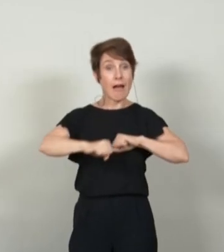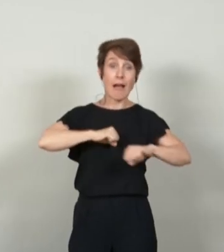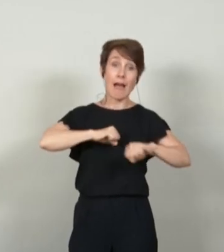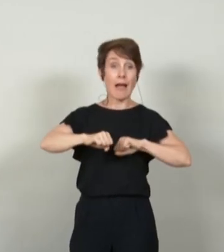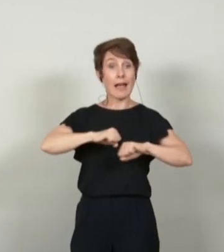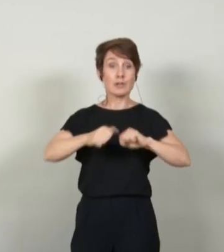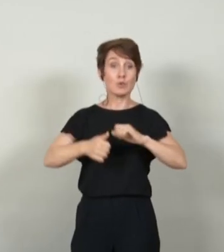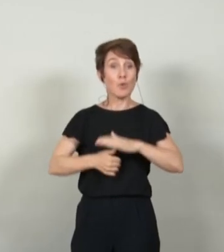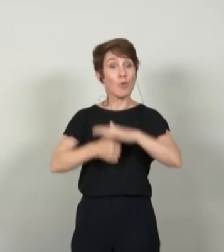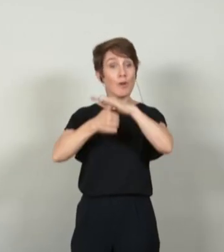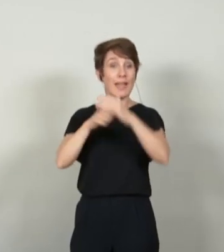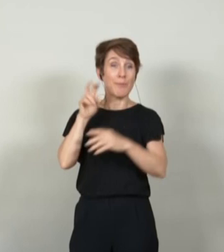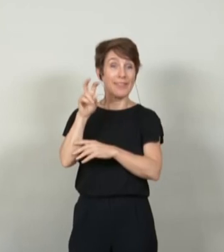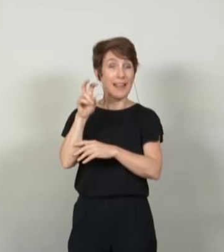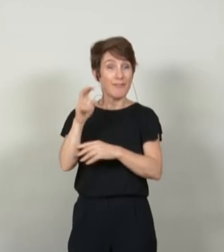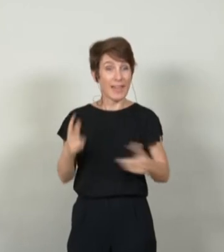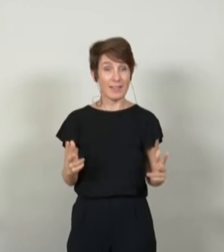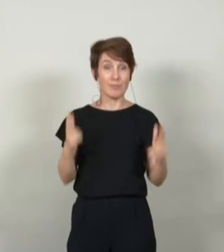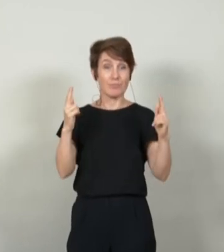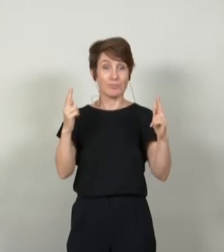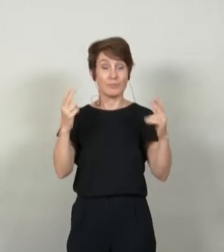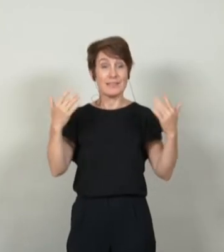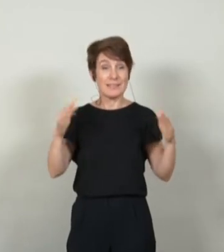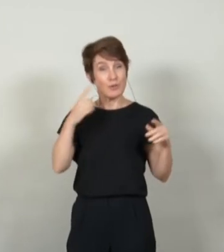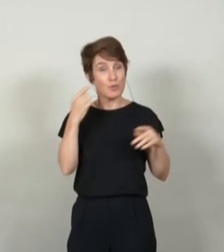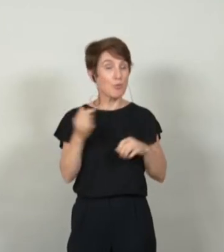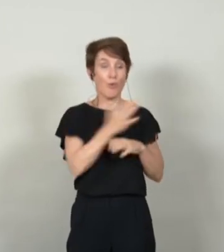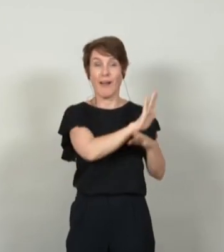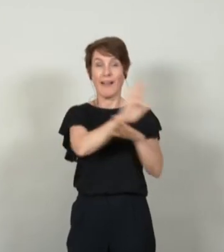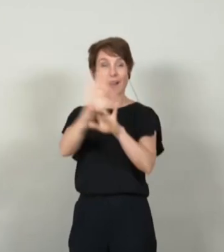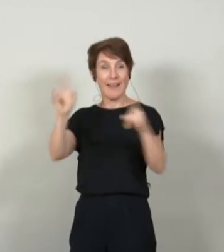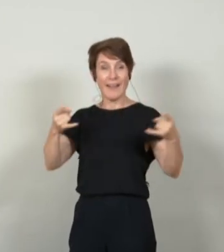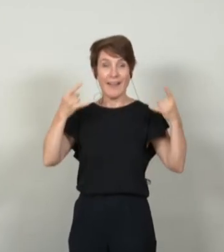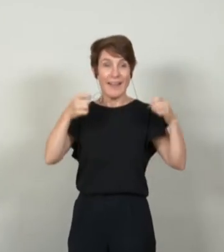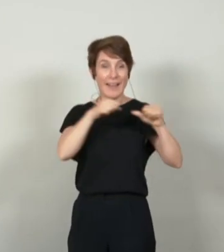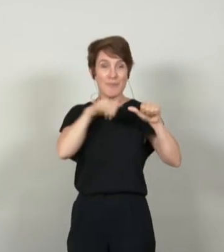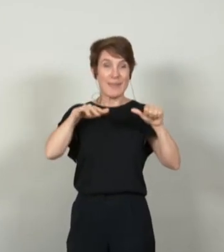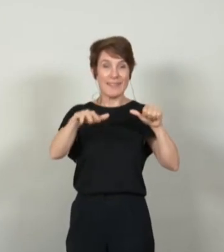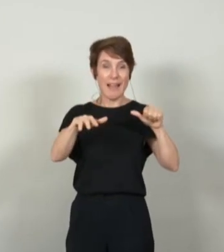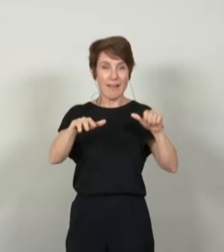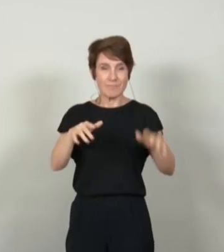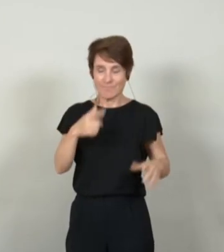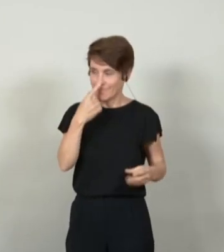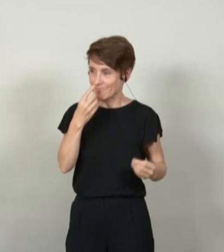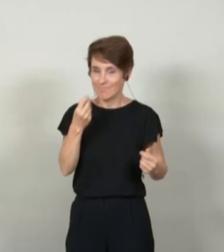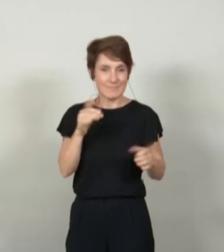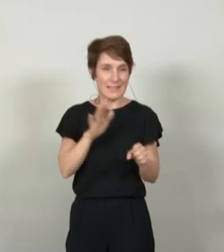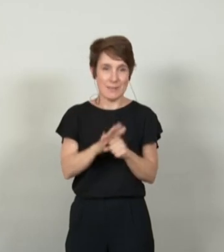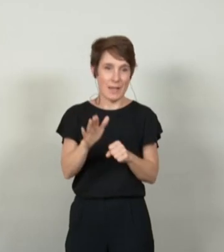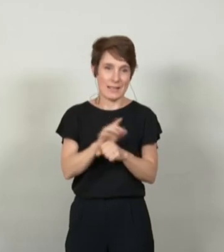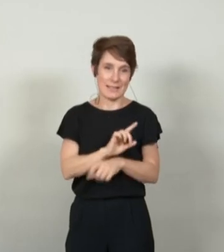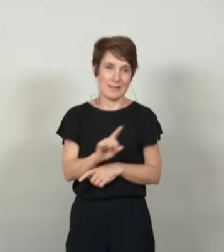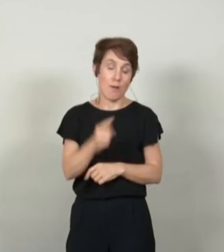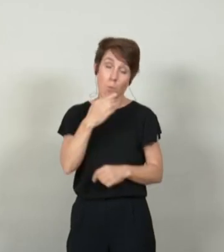capitale verte pour mesurer les impacts au niveau médiatique je pense pas que c'est suffisant moi je crois pas du tout à l'aspect